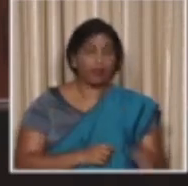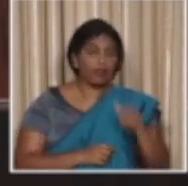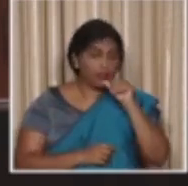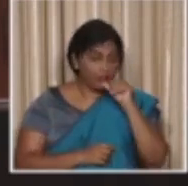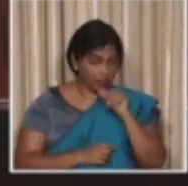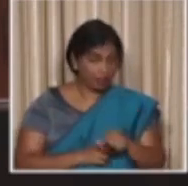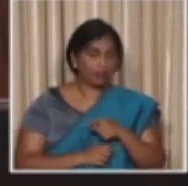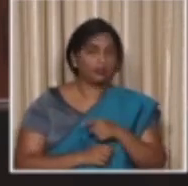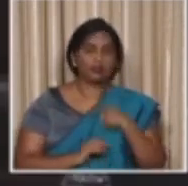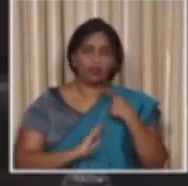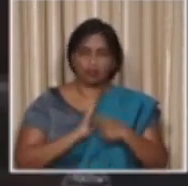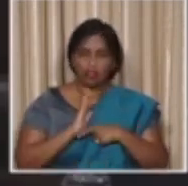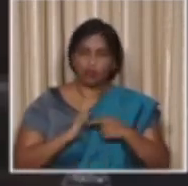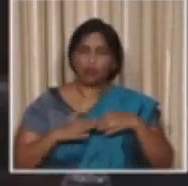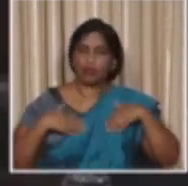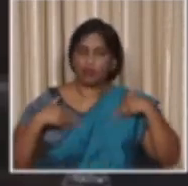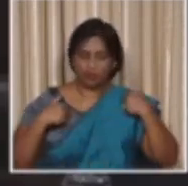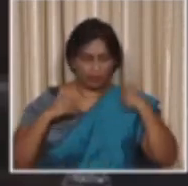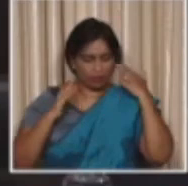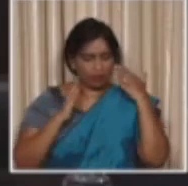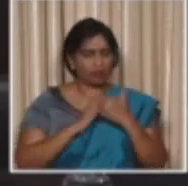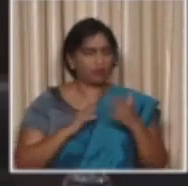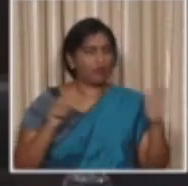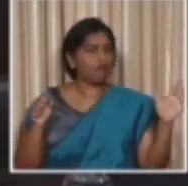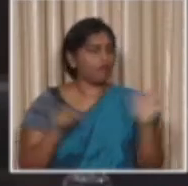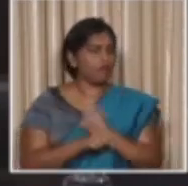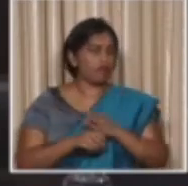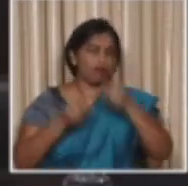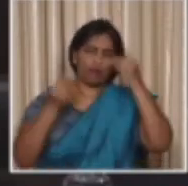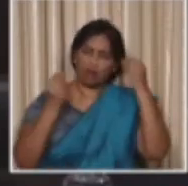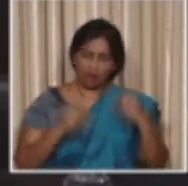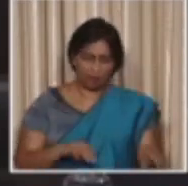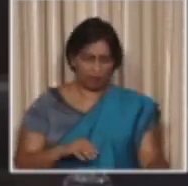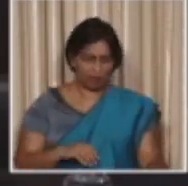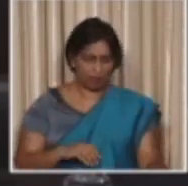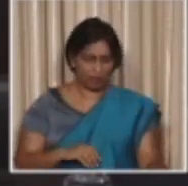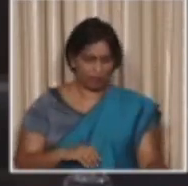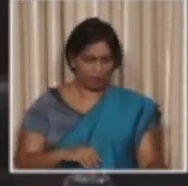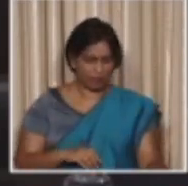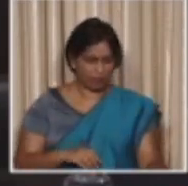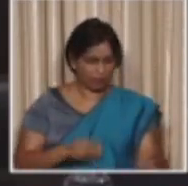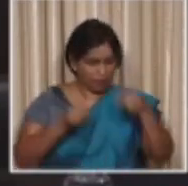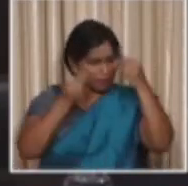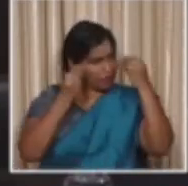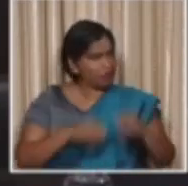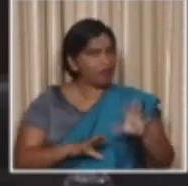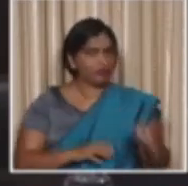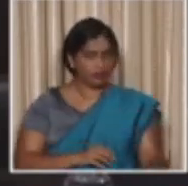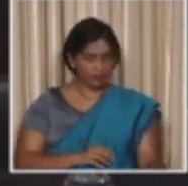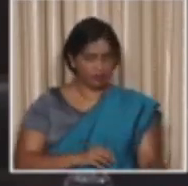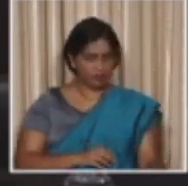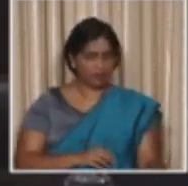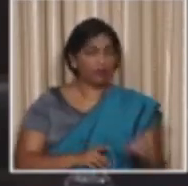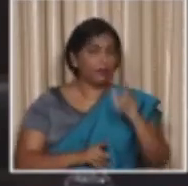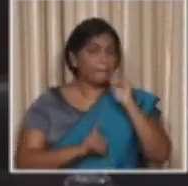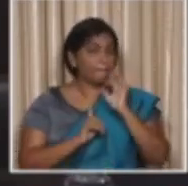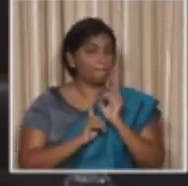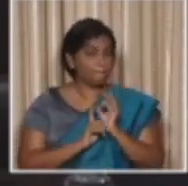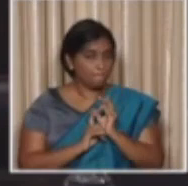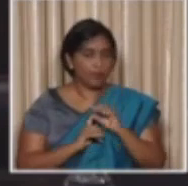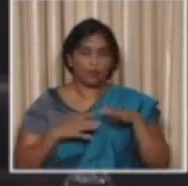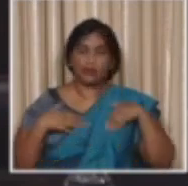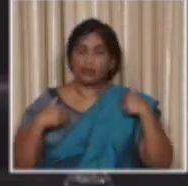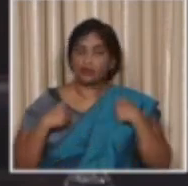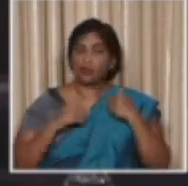කතාව මේ රටේ සෞඛ්‍ය පද්ධතිය සම්පූර්ණ කඩා වැටෙමින් තියෙනවා වට්ටමින් තියෙනවා ඒකට පුද්ගලිකව